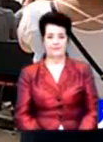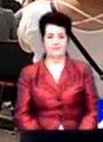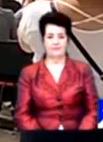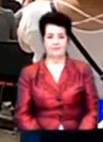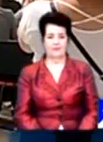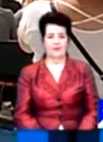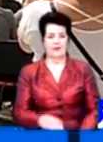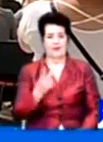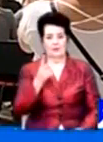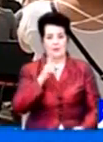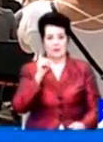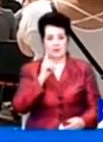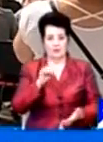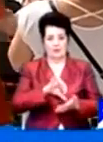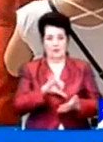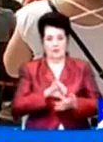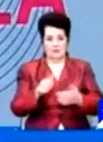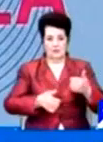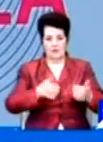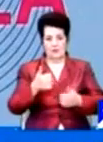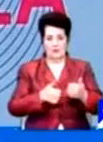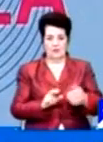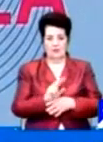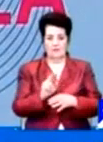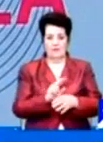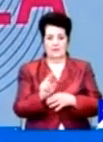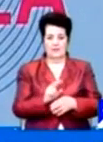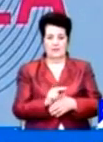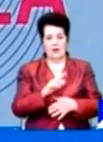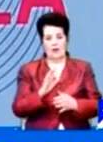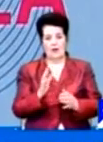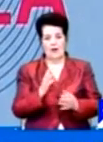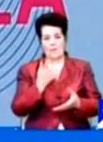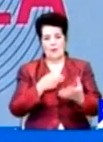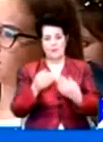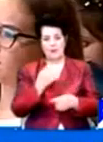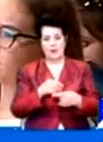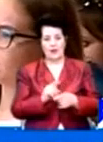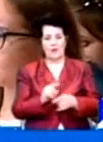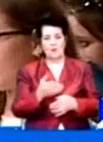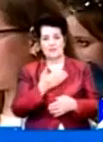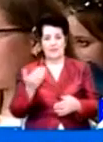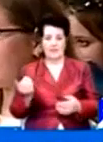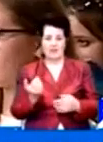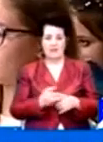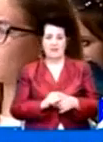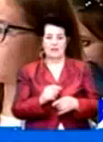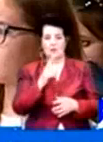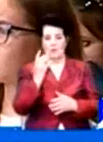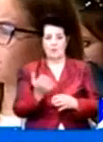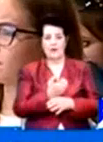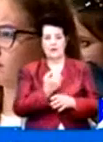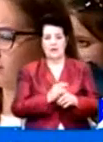Zeci de adolescenți au participat recent la un curs unde au învățat cum să evite manipularea și dezinformarea din presă. Tinerii au descoperit cum să